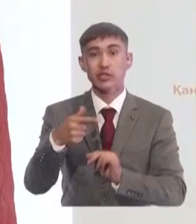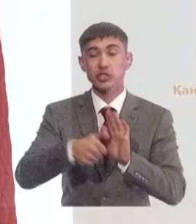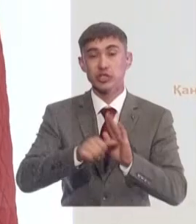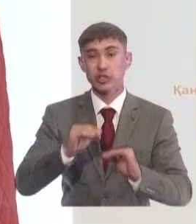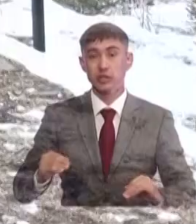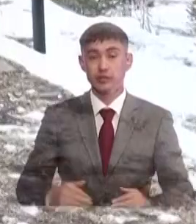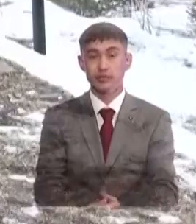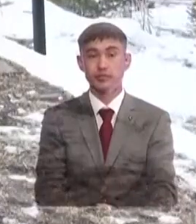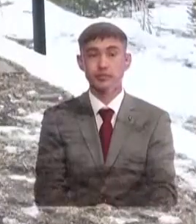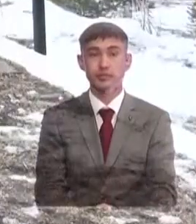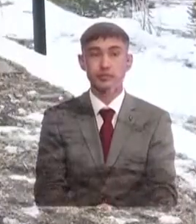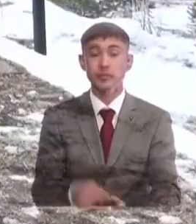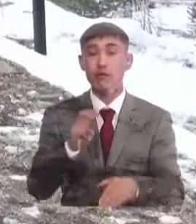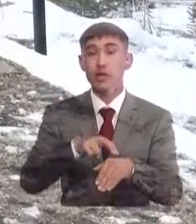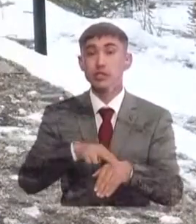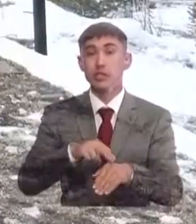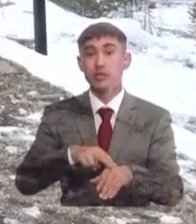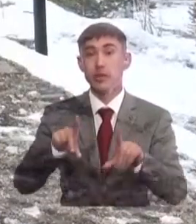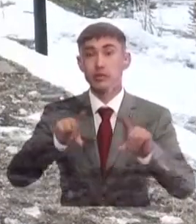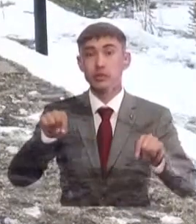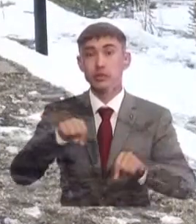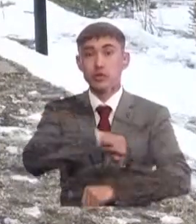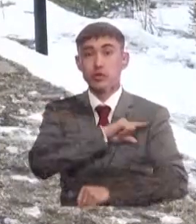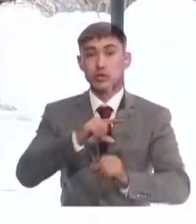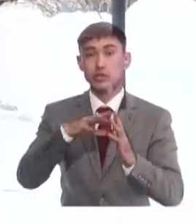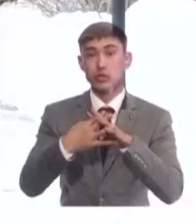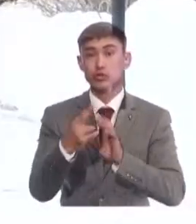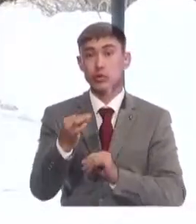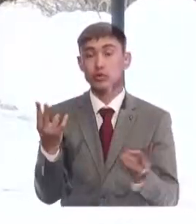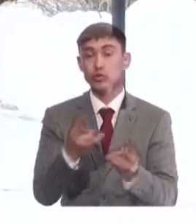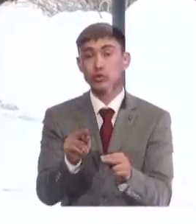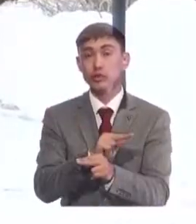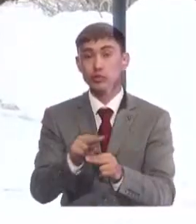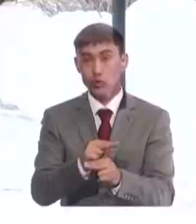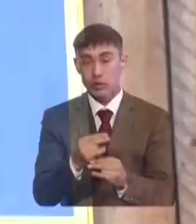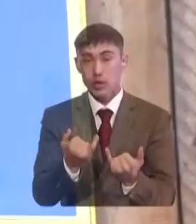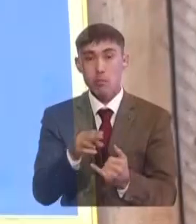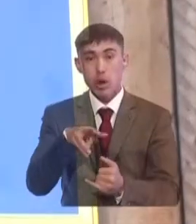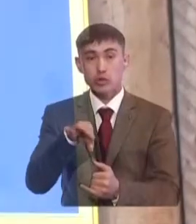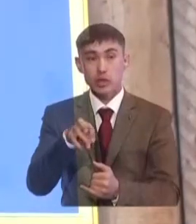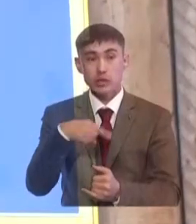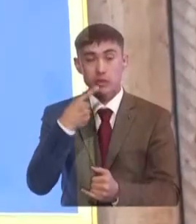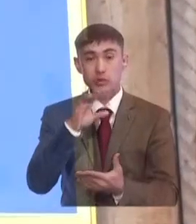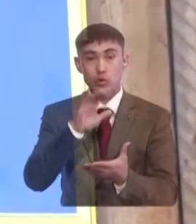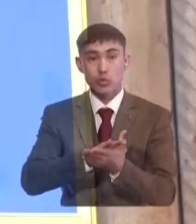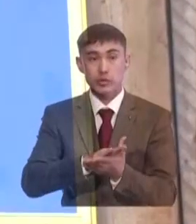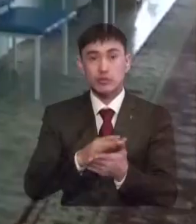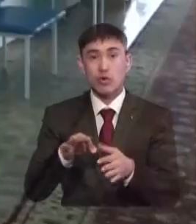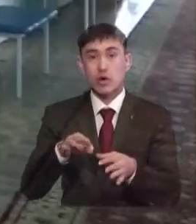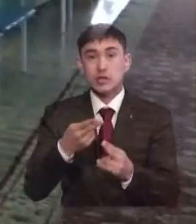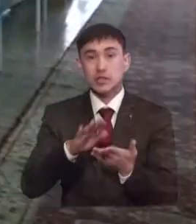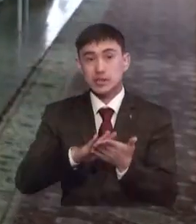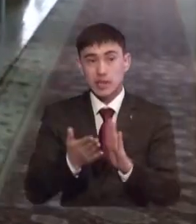детей. Врачебная амбулатория в селе Озумбулак также нуждается в капитальном ремонте. Марат Султангазиев ознакомился с его